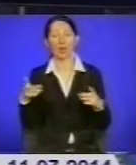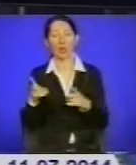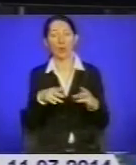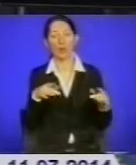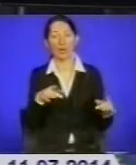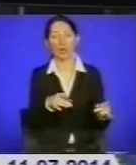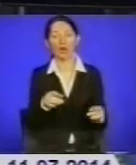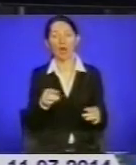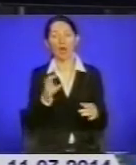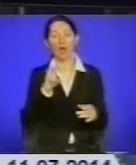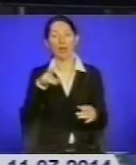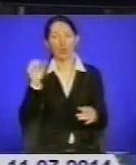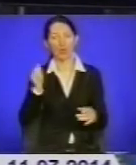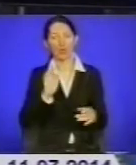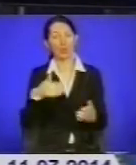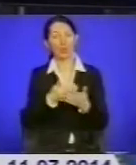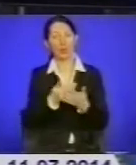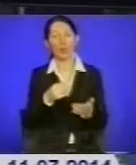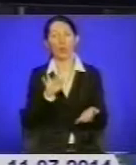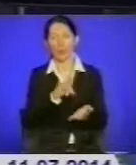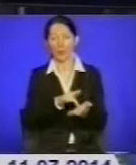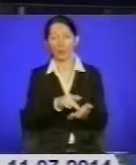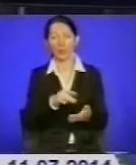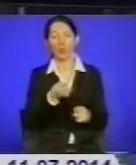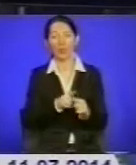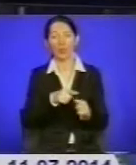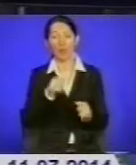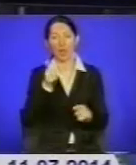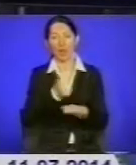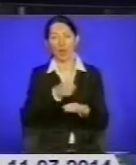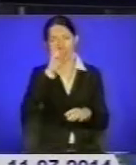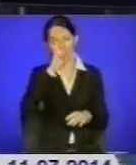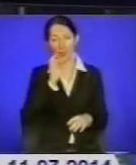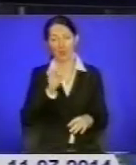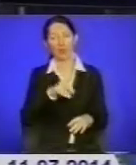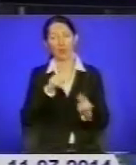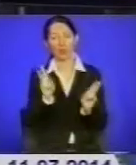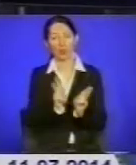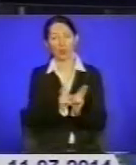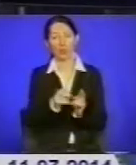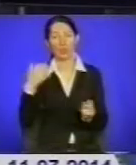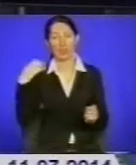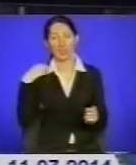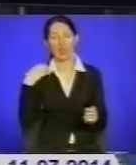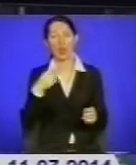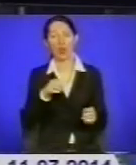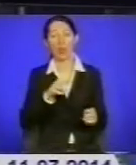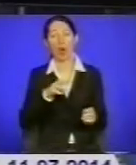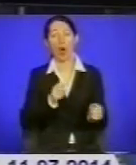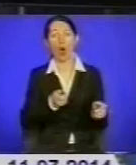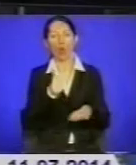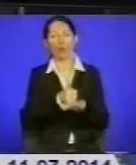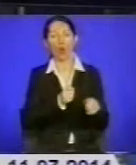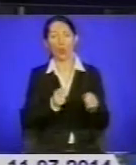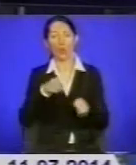зразковим містом. Про це глава держави сказав під час зустрічі з начальником Горлівського міського управління Головного управління МВС України в